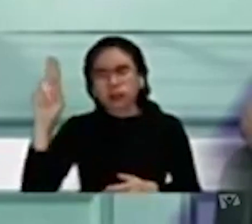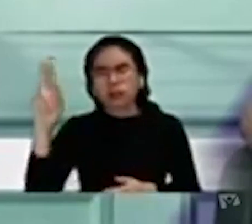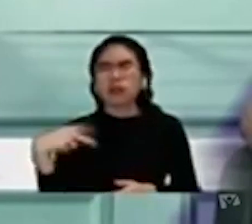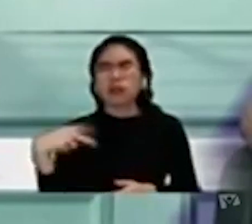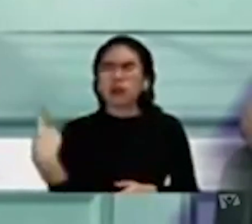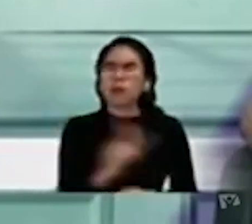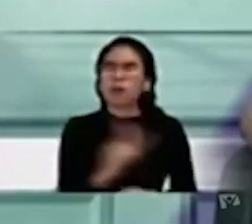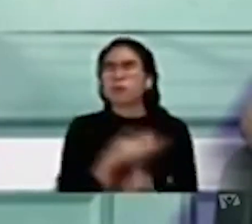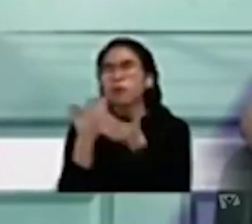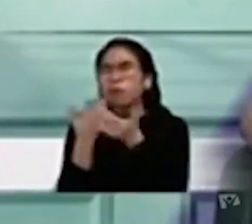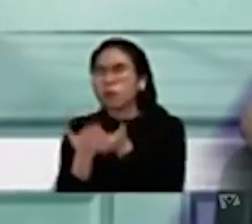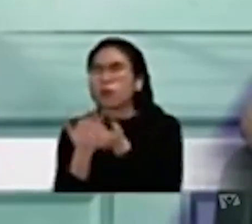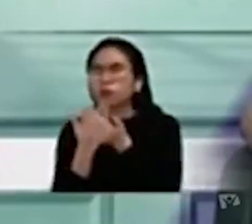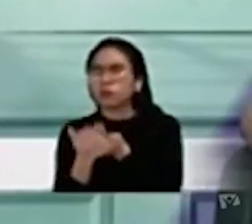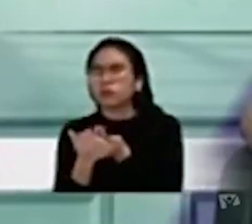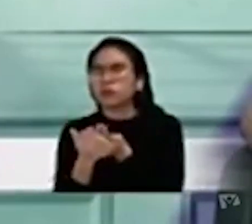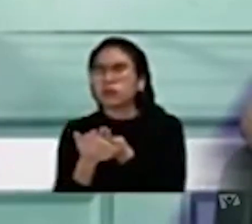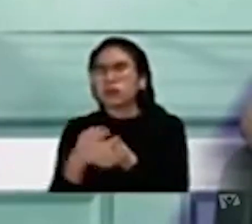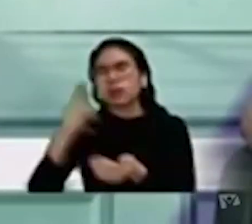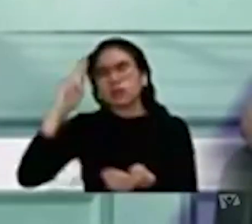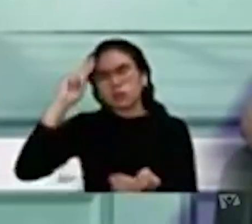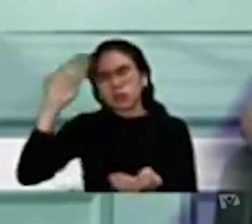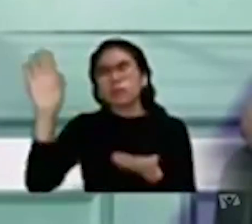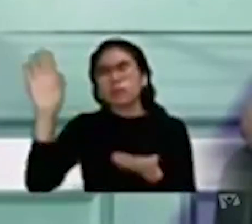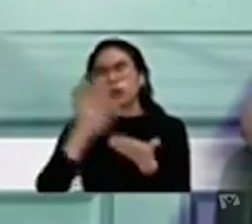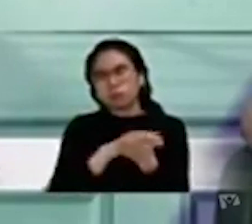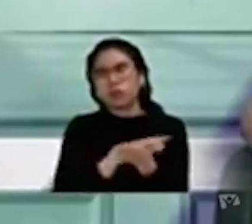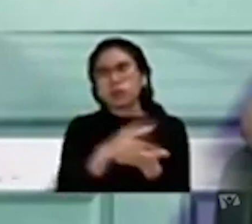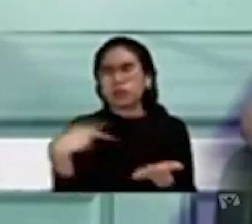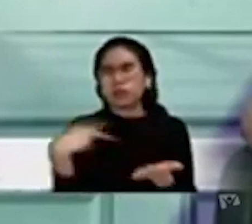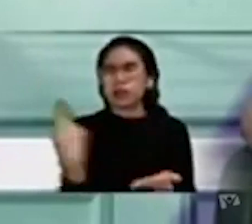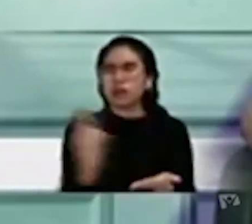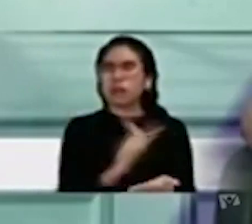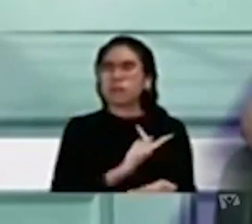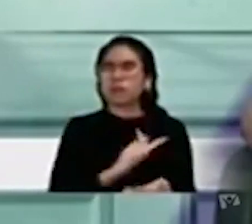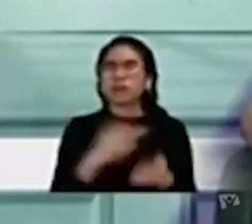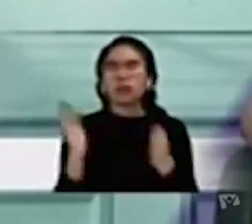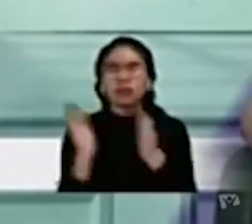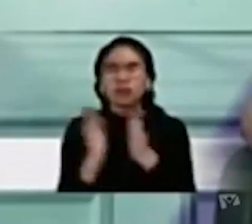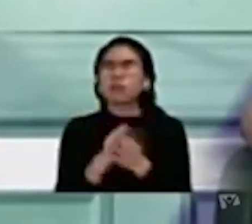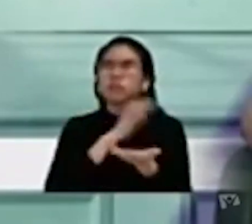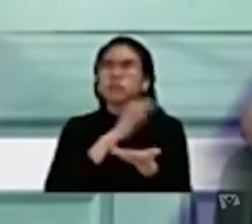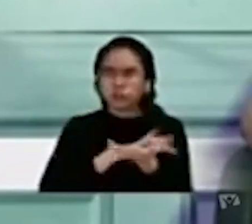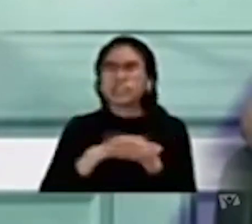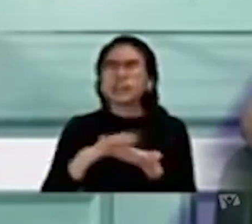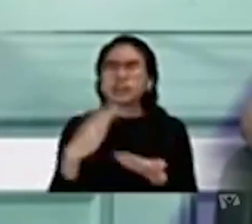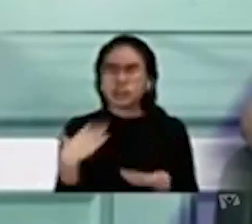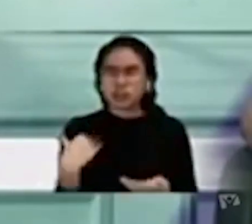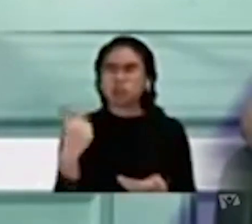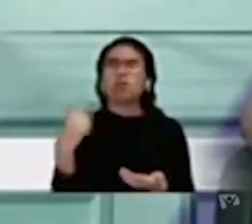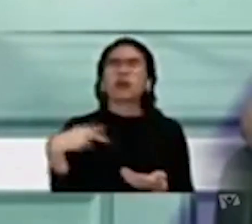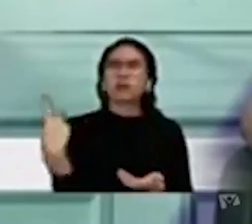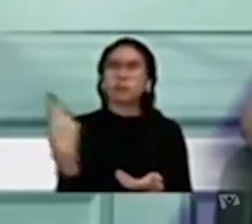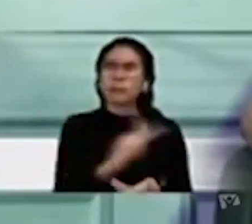mau mengampuninya dan menyucikan akan kehidupan kami. Pada malam hari ini juga ya